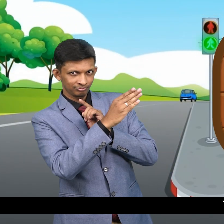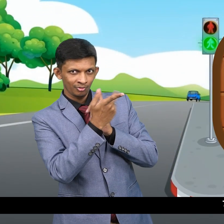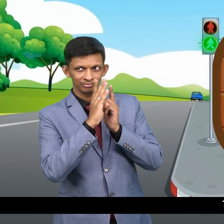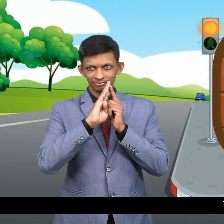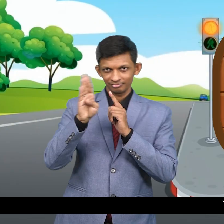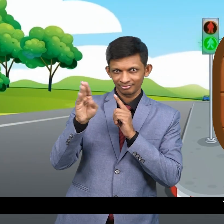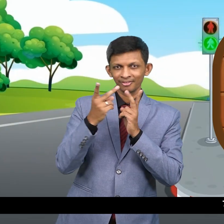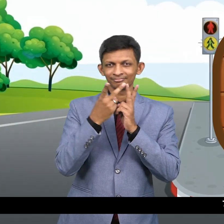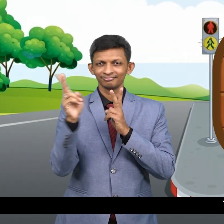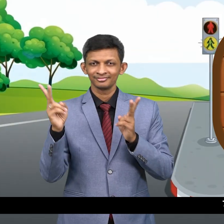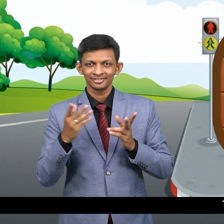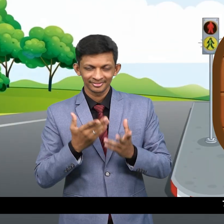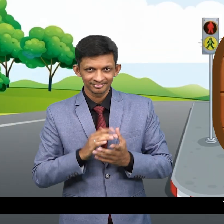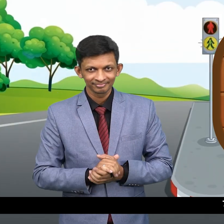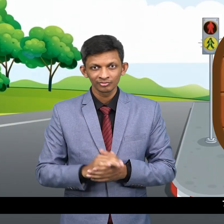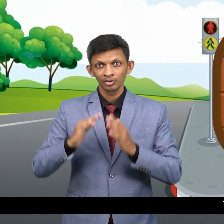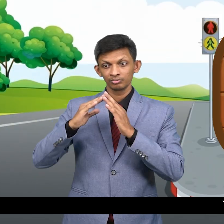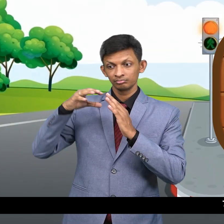कोपरे,